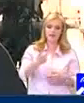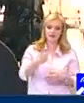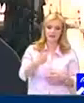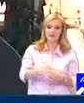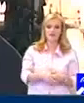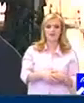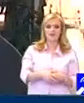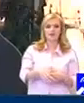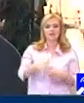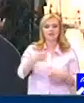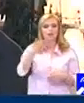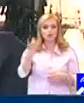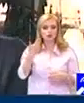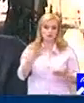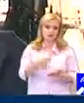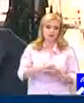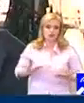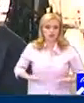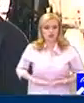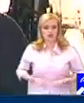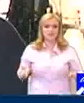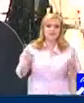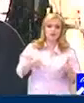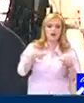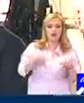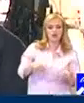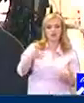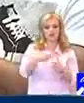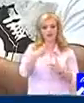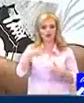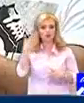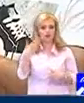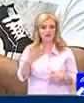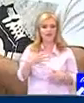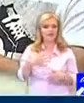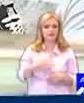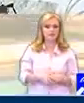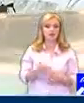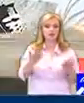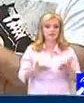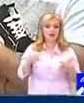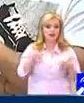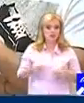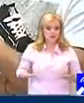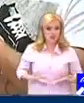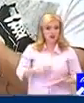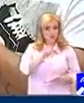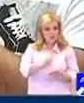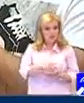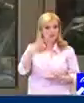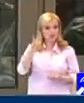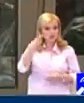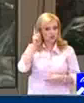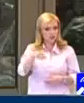legi cumva viața cu Moldova sau cu România, nu este importanță. Dacă vrei să trăiești aici, trebuie, desigur,